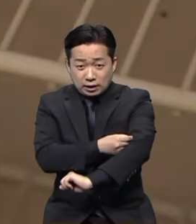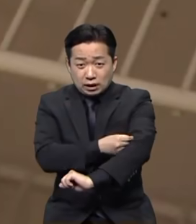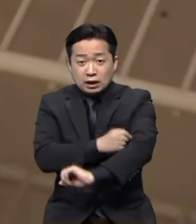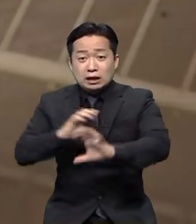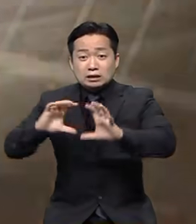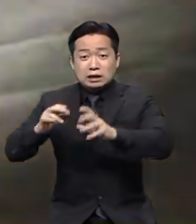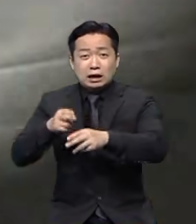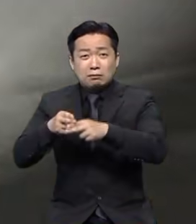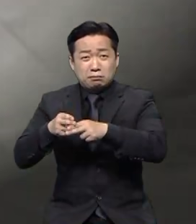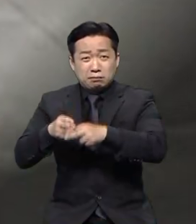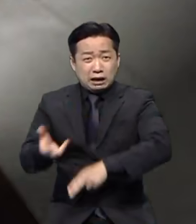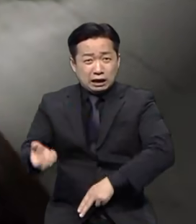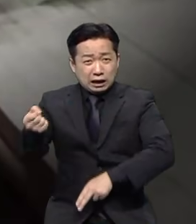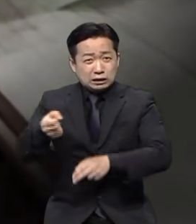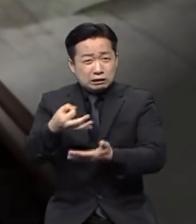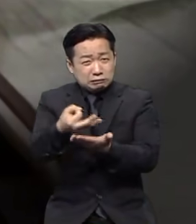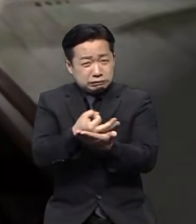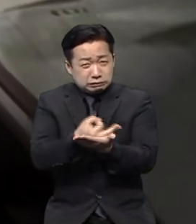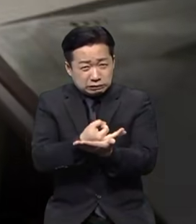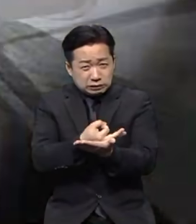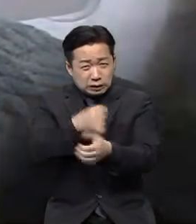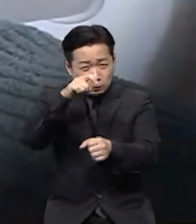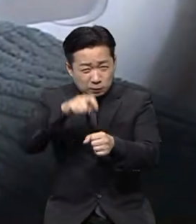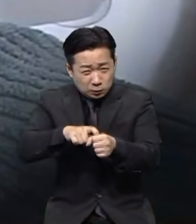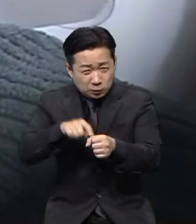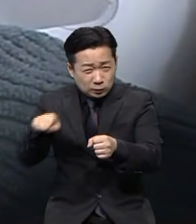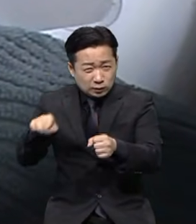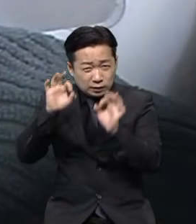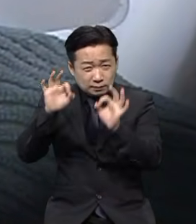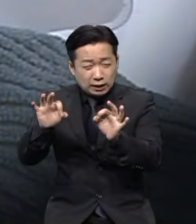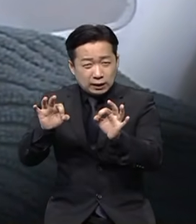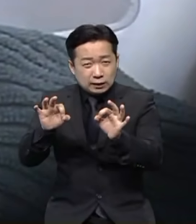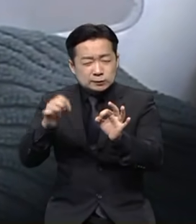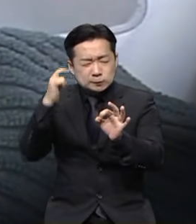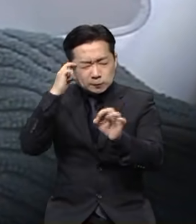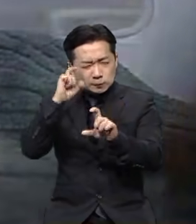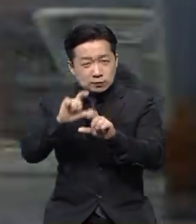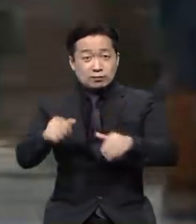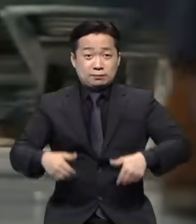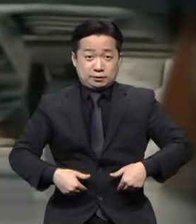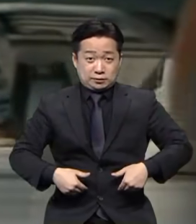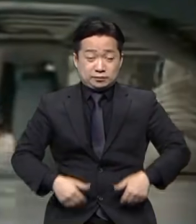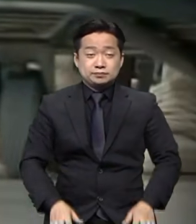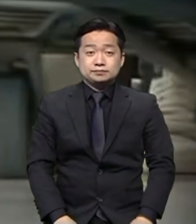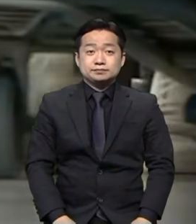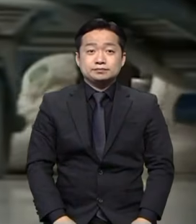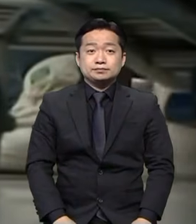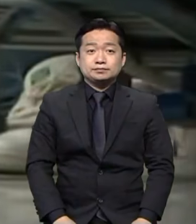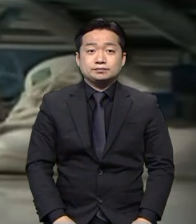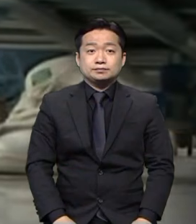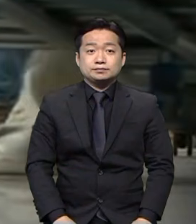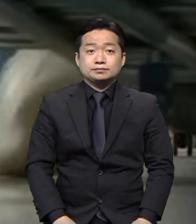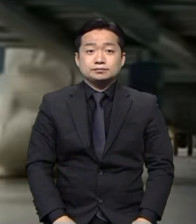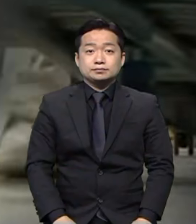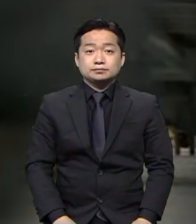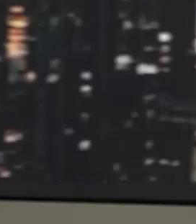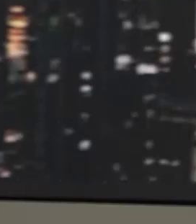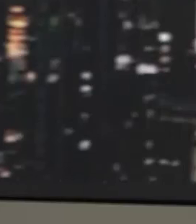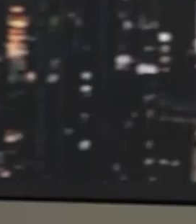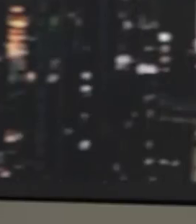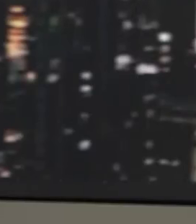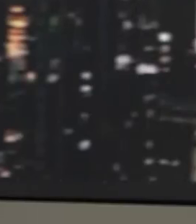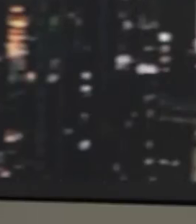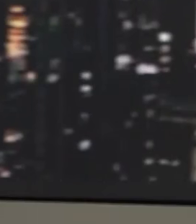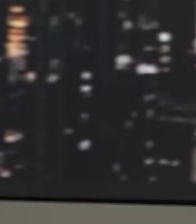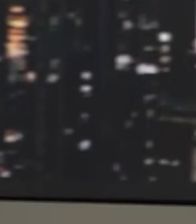국가들의 장사 수단으로 쓰인다는 비판 곱씹어 볼 필요가 있습니다. SBS 박찬근입니다.